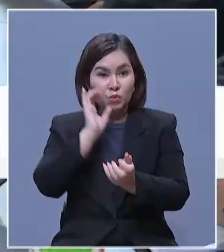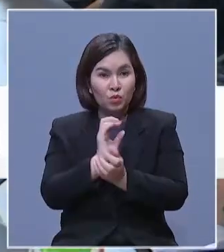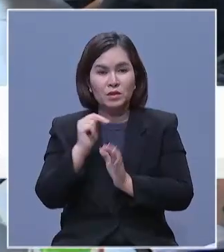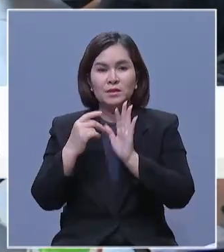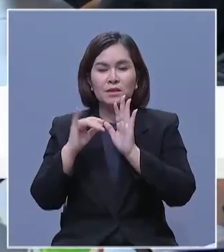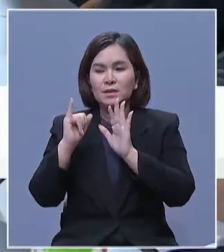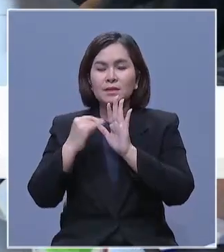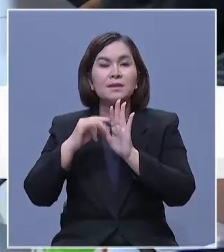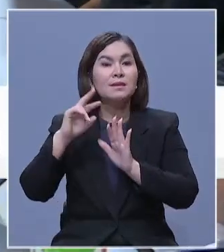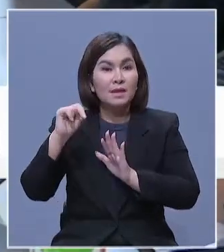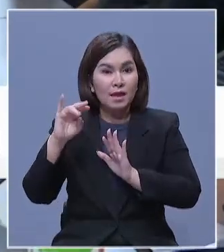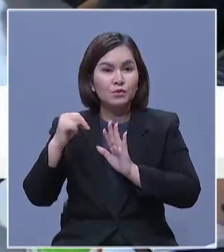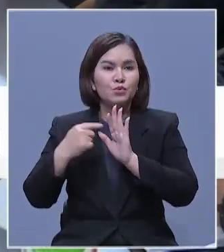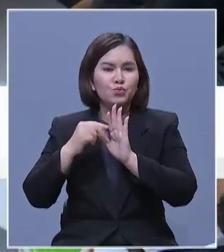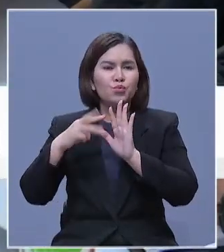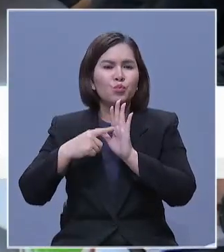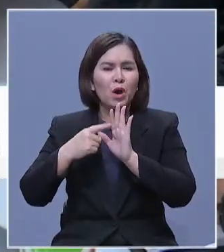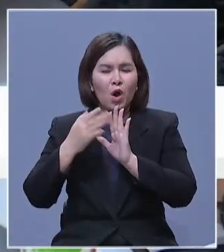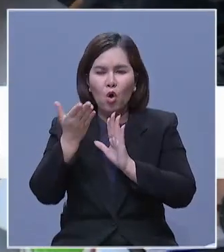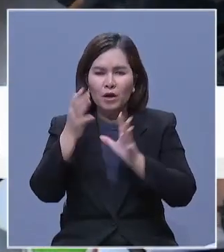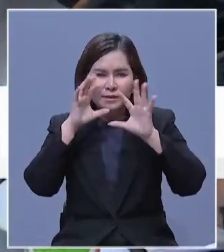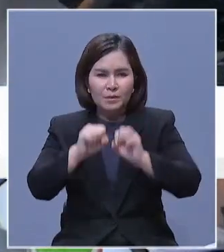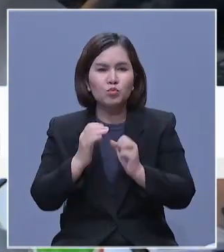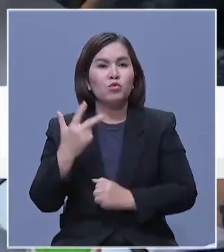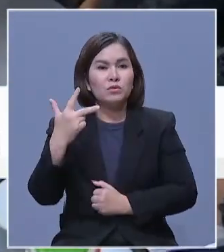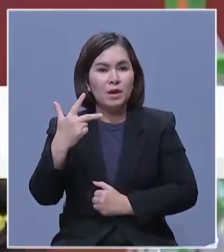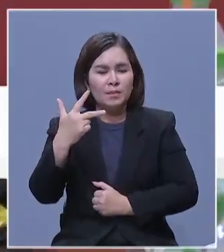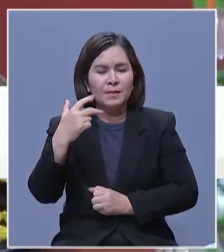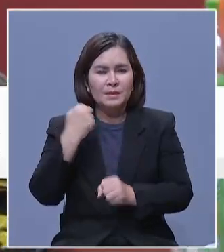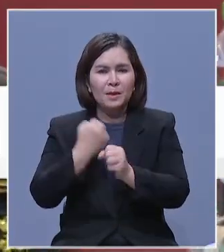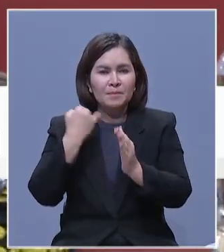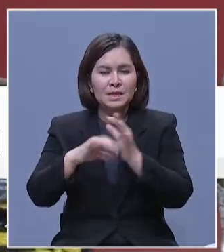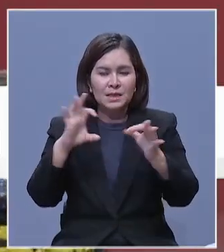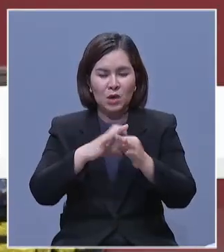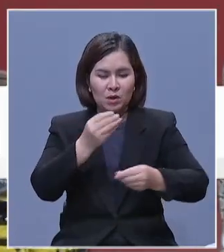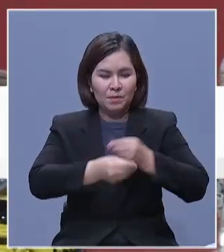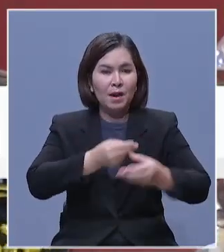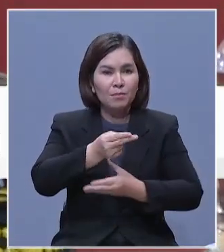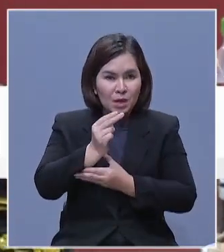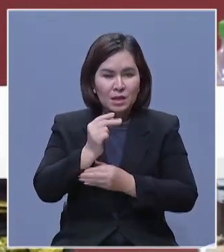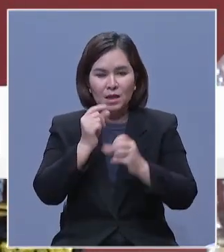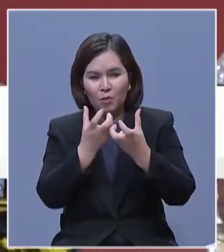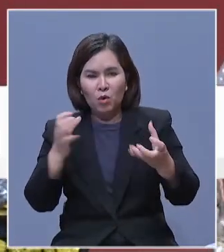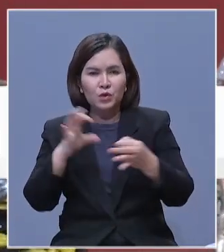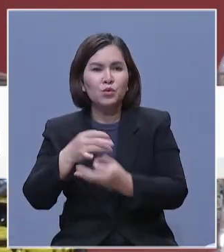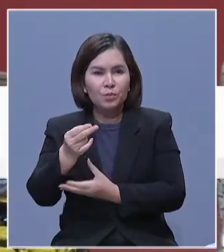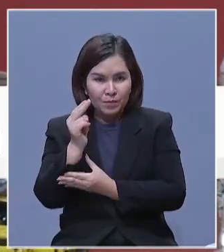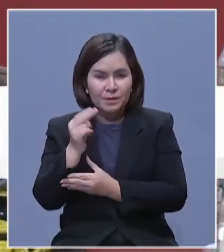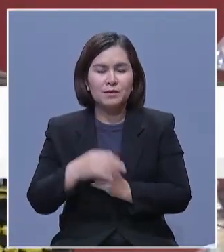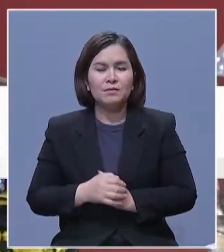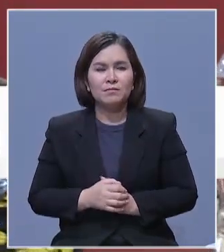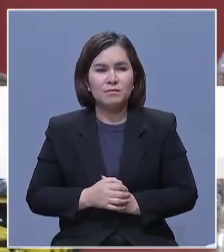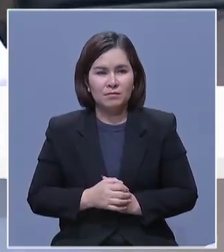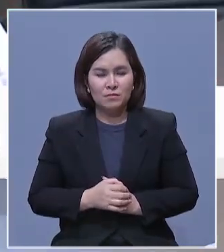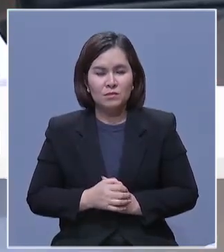ศาลออกหมายจับนะครับจับกุม 3บุคคลที่ขายอาวุธปืนและกระสุนให้กับผู้ก่อเหตุซึ่งผู้ต้องหาก็ยอมรับ